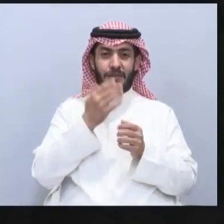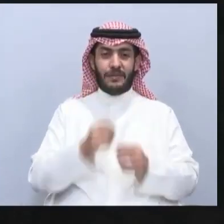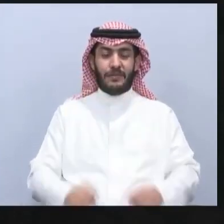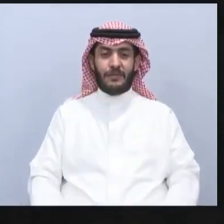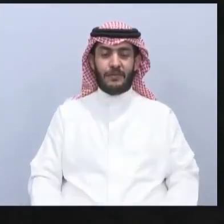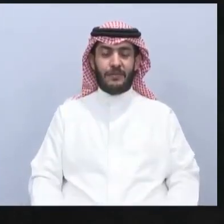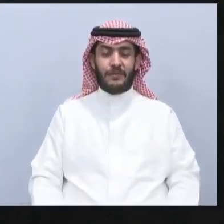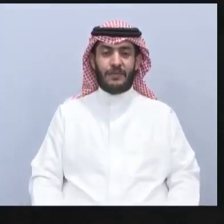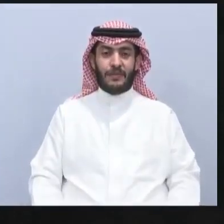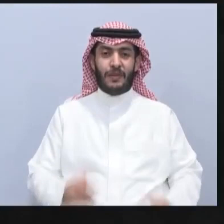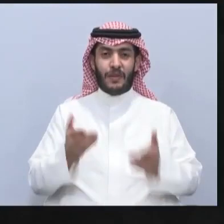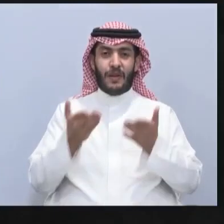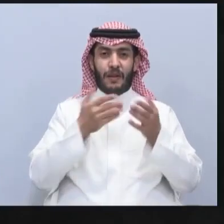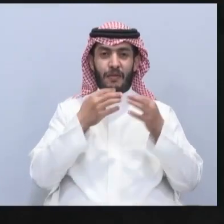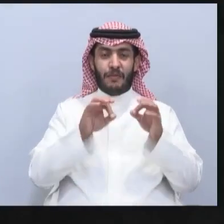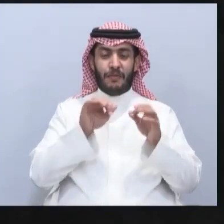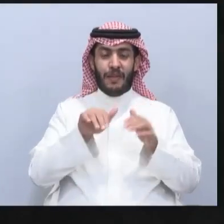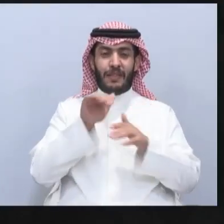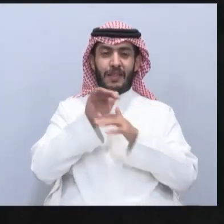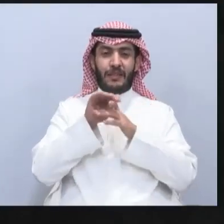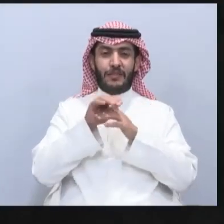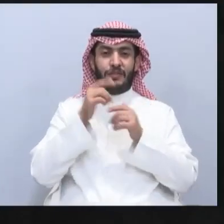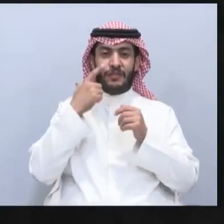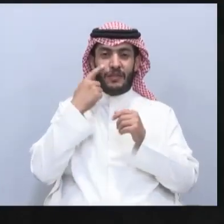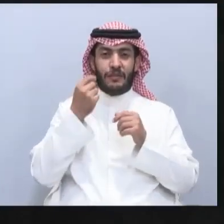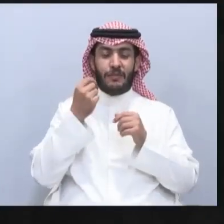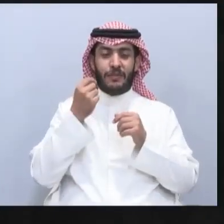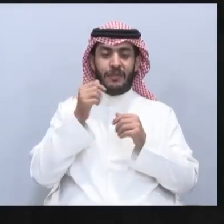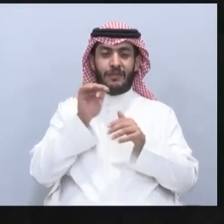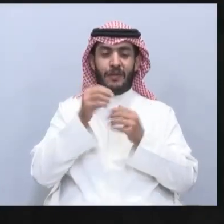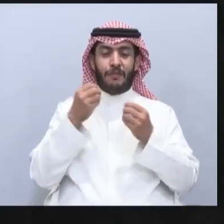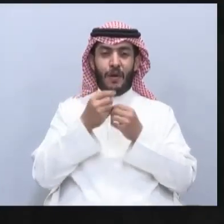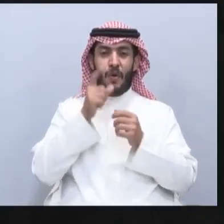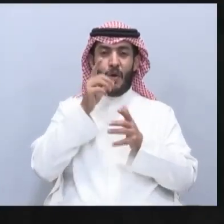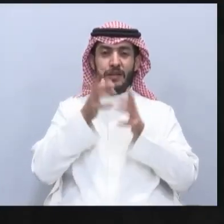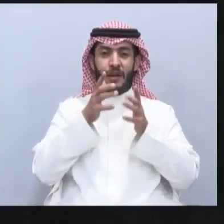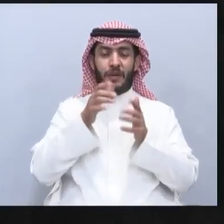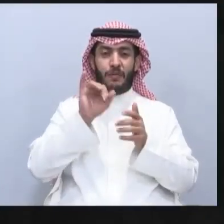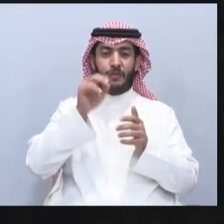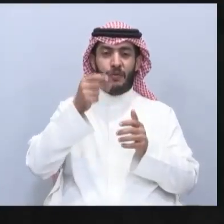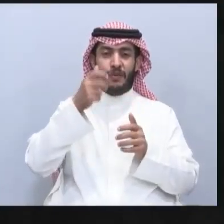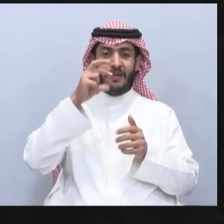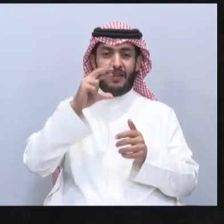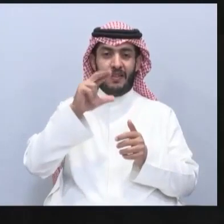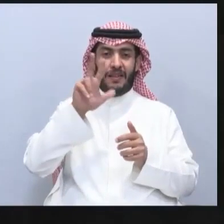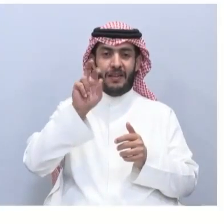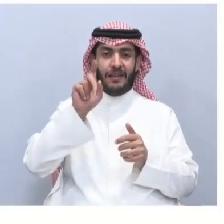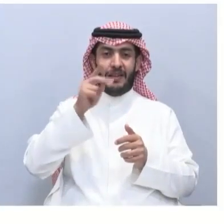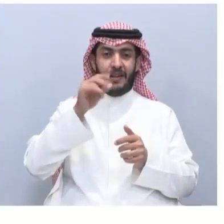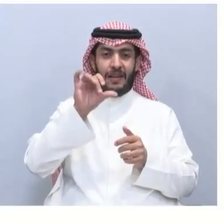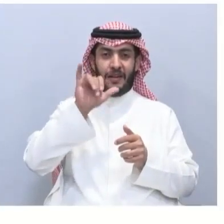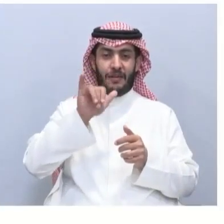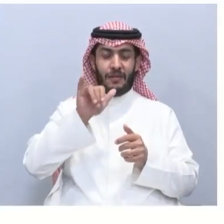الابتدائي ارحب بكم في مطلع هذا الدرس اجمل ترحيب كما ارحب بزميلي باللغه الاشاره الاستاذ معاذ